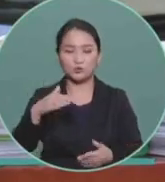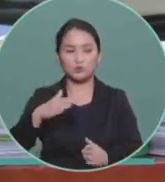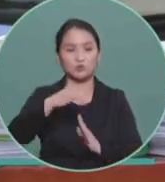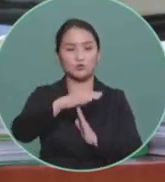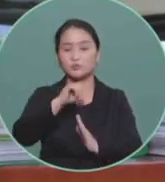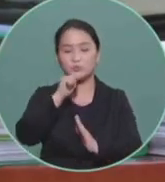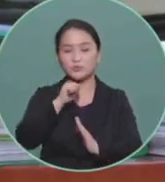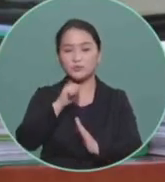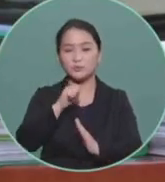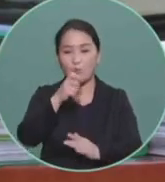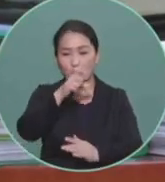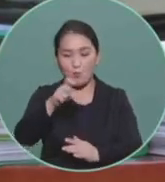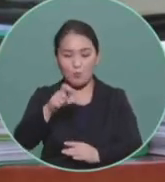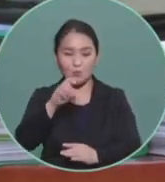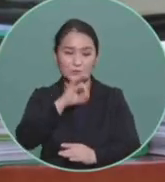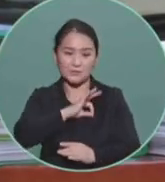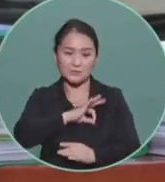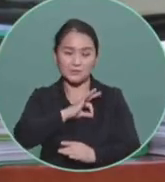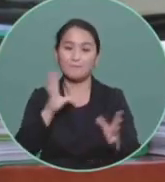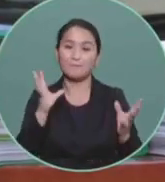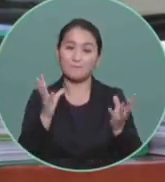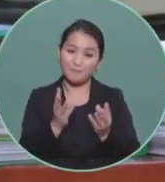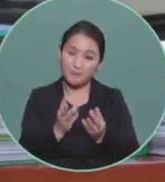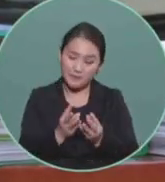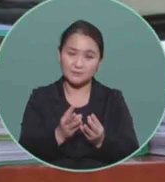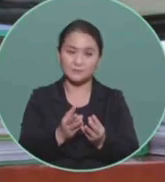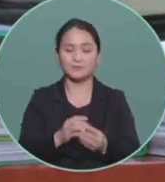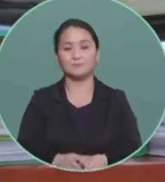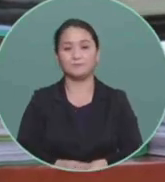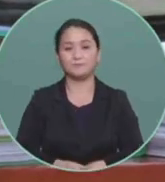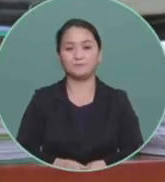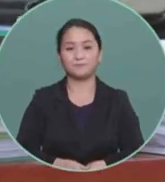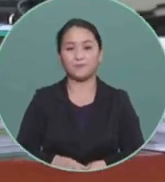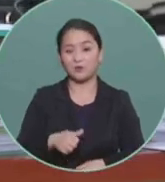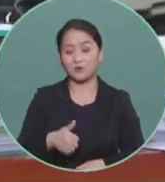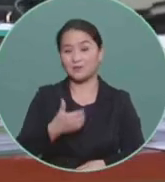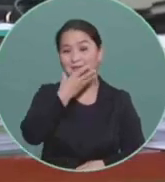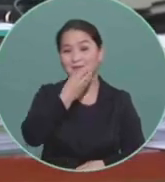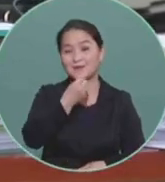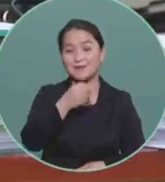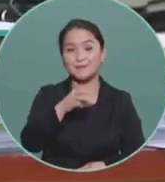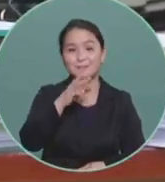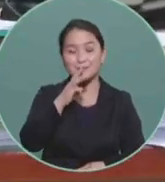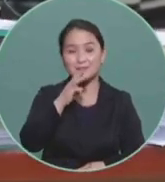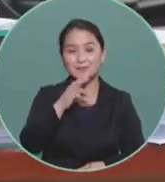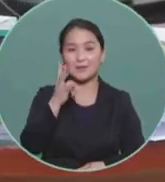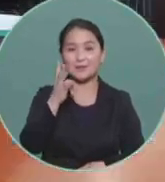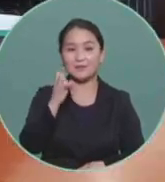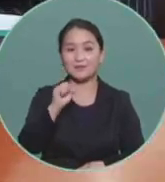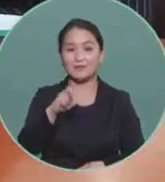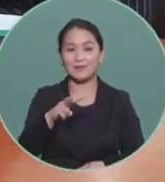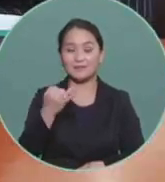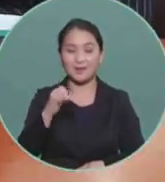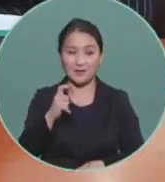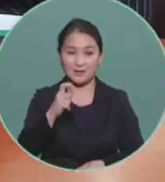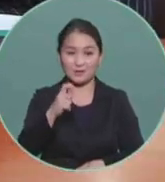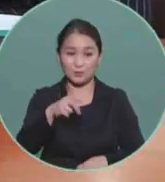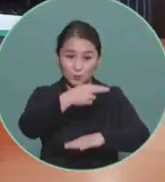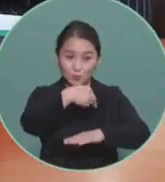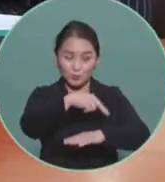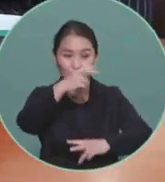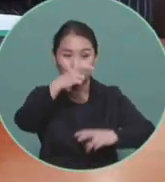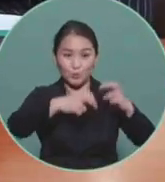ойлголтой. Хэрэглээл багасчих чагаа. Тэгэхээр одоос нэг сайшилтай мэдээ байгаа шүү дээ. Налаах төрөхт бас зүйлдер дахин баригдчихээн.